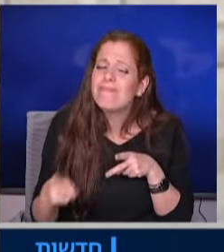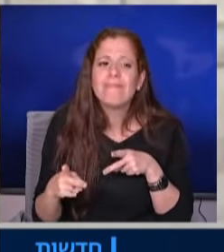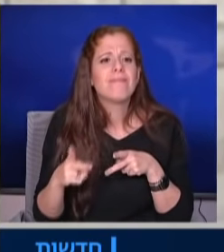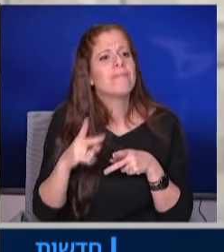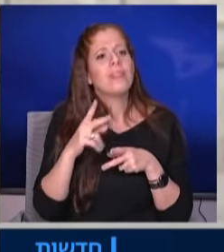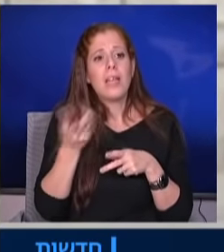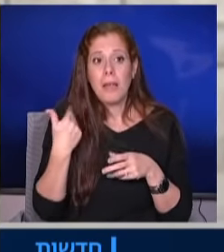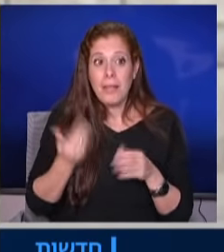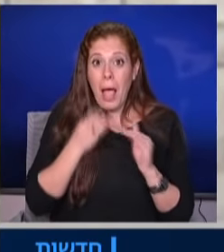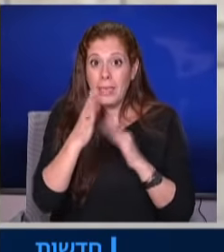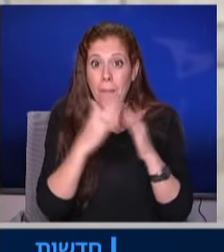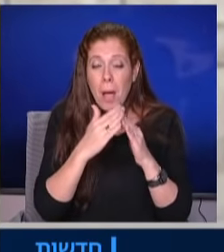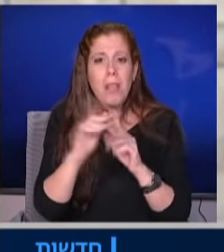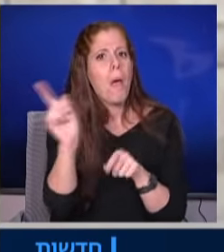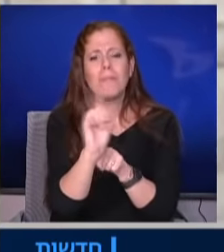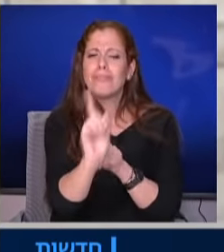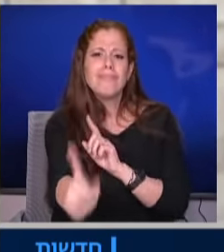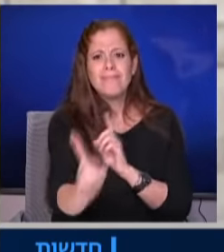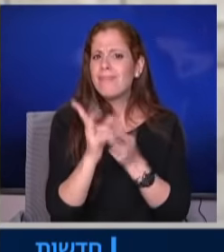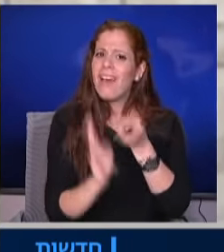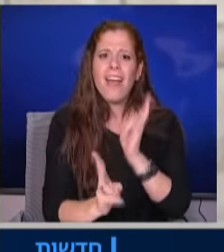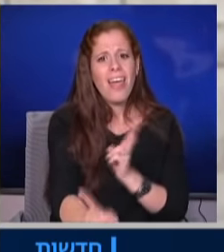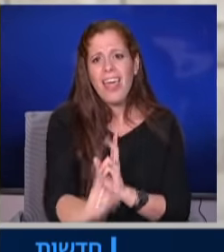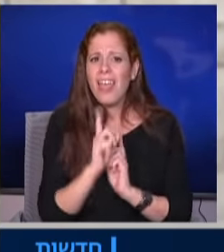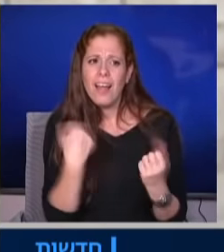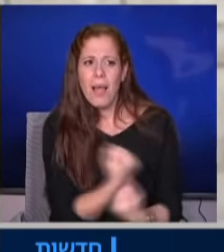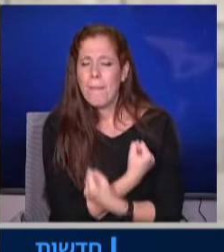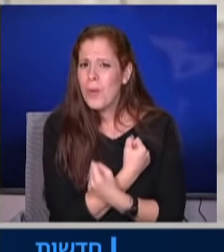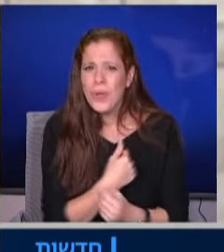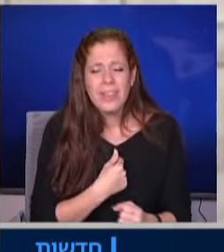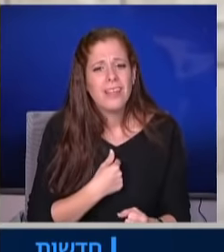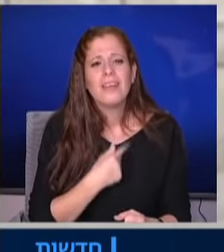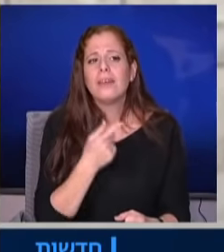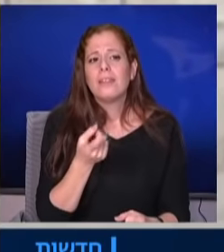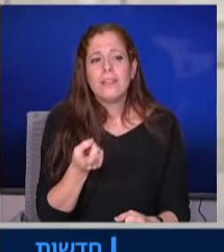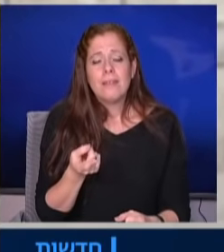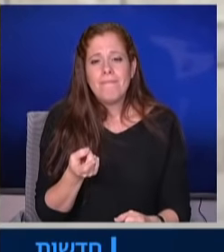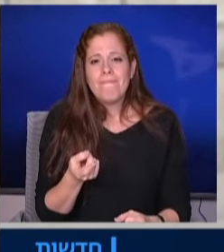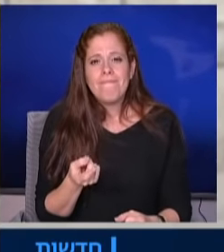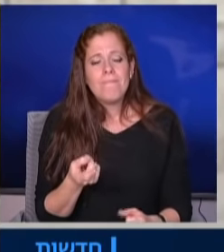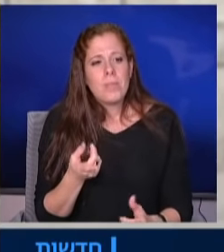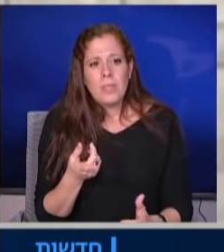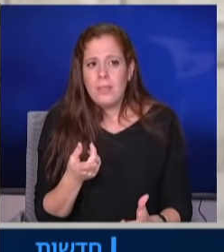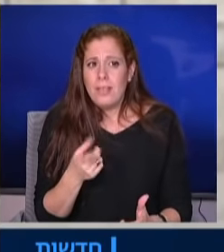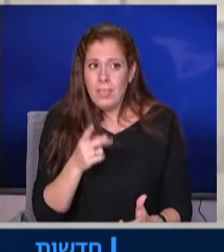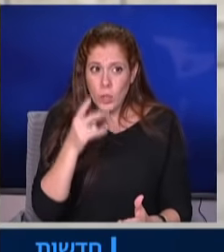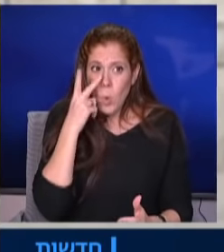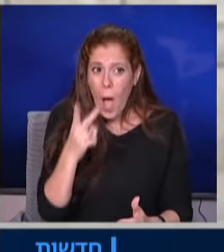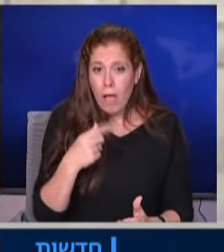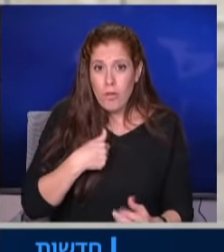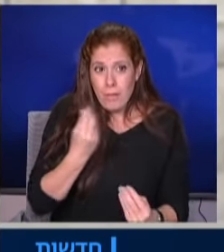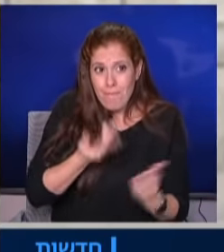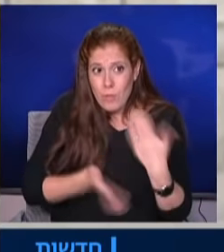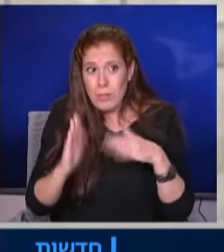ما بفوت على البيت يعني كان يحضنني ياخذني لحضنه كل ما بدي اطلع من البيت بيقول لي